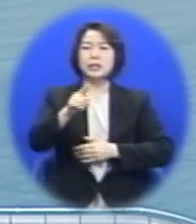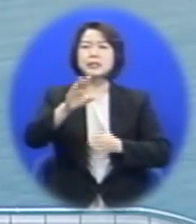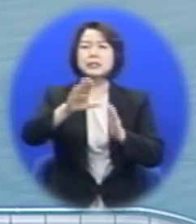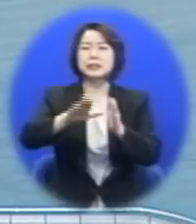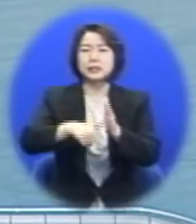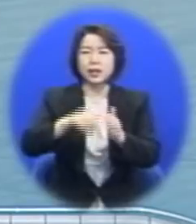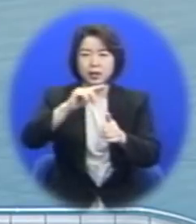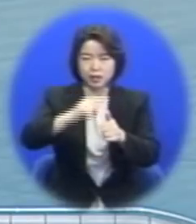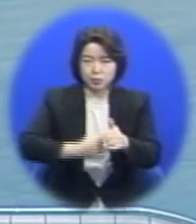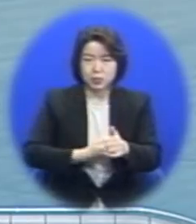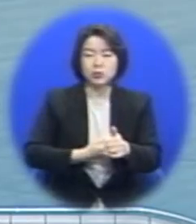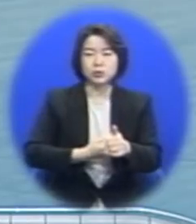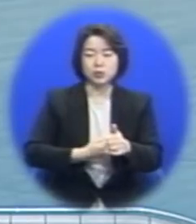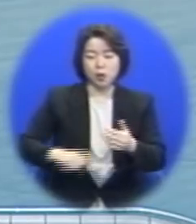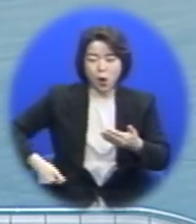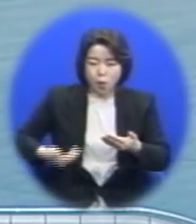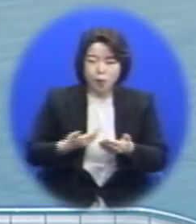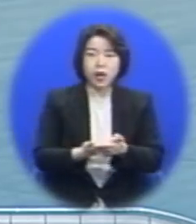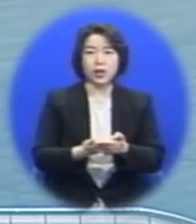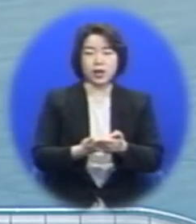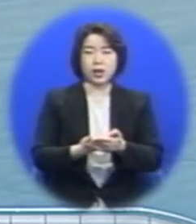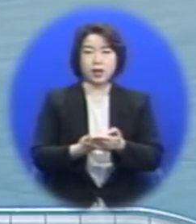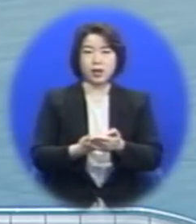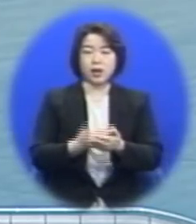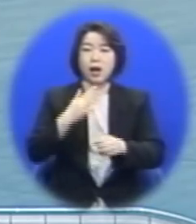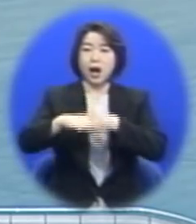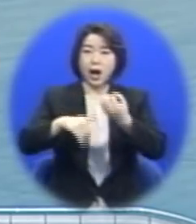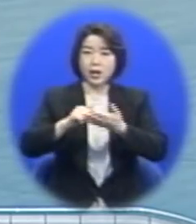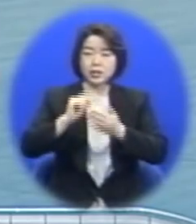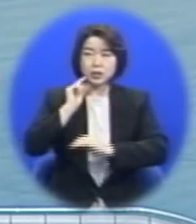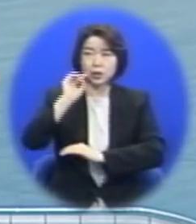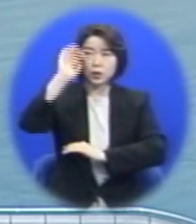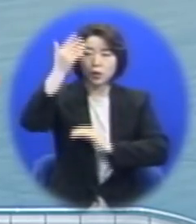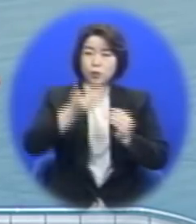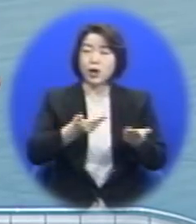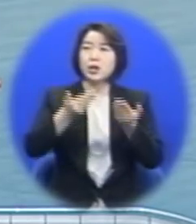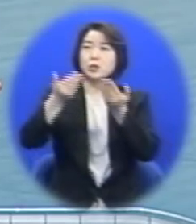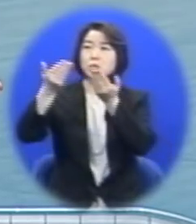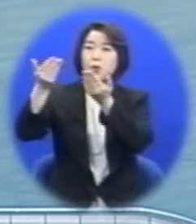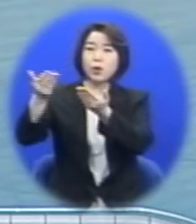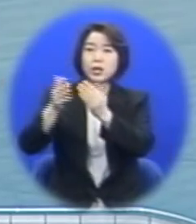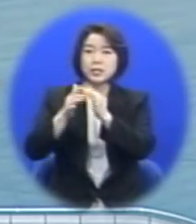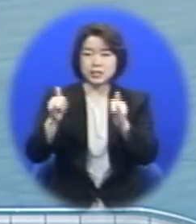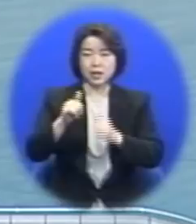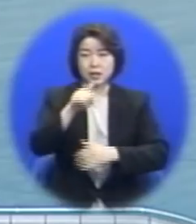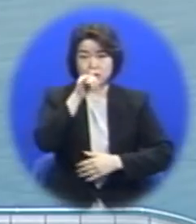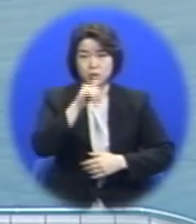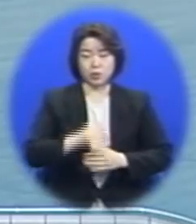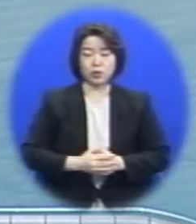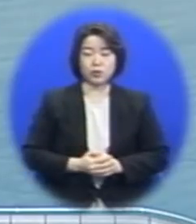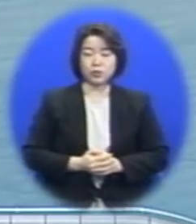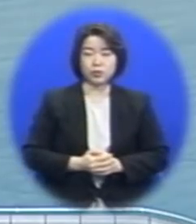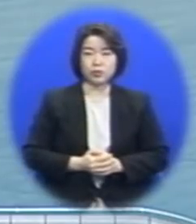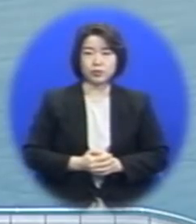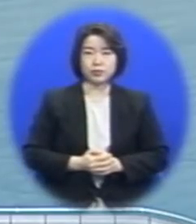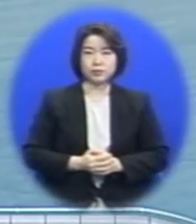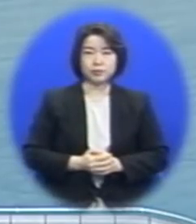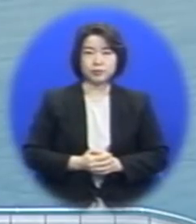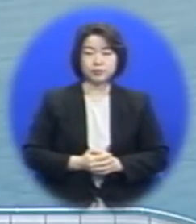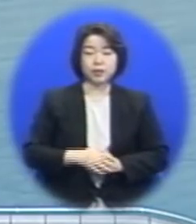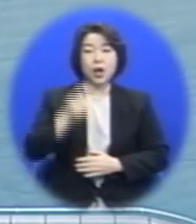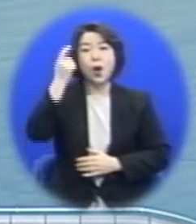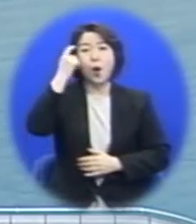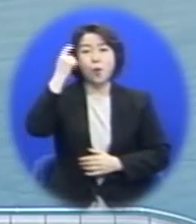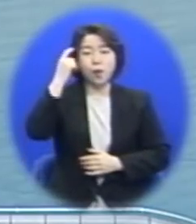그때서야 회개하고 하나님께 영광 돌리는 자들이 있더라 하는 거죠.